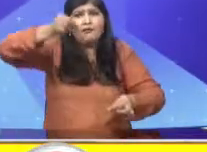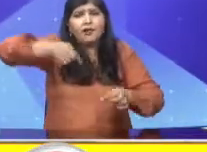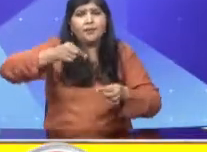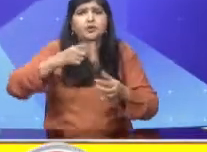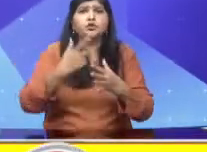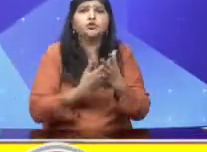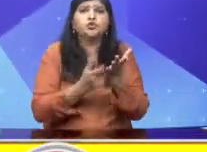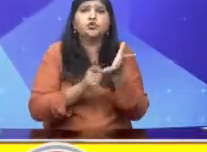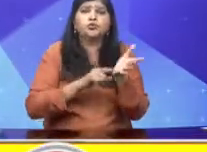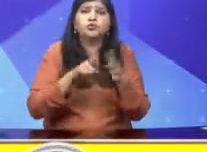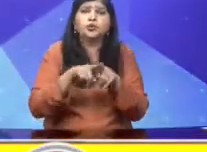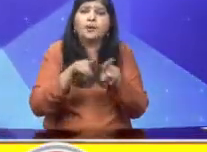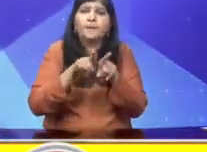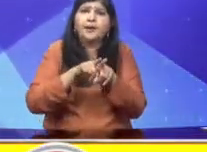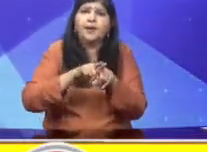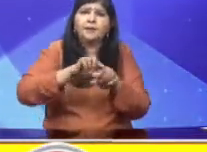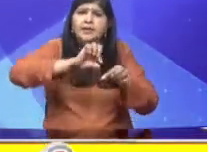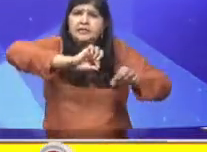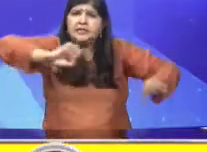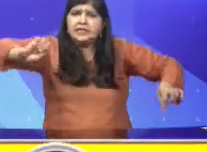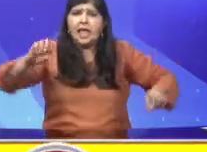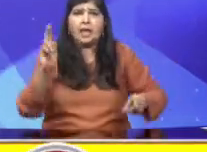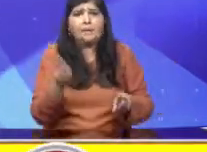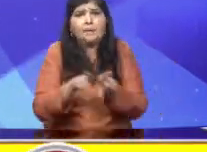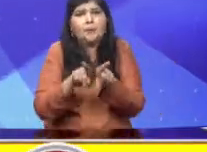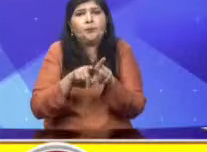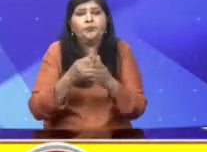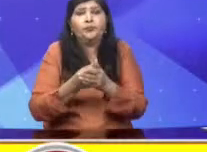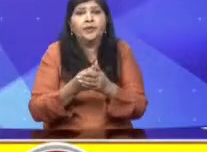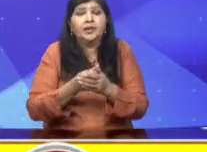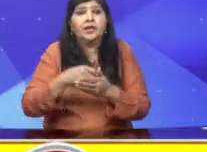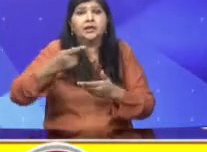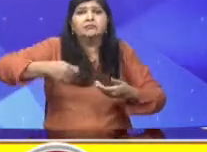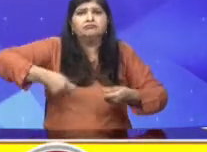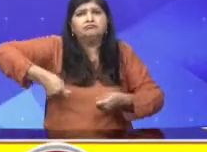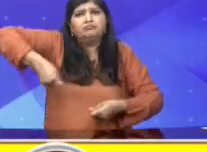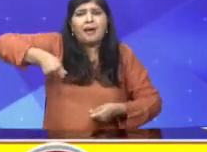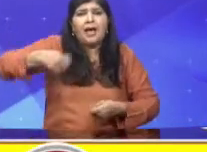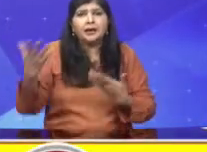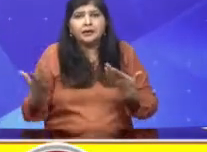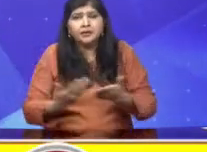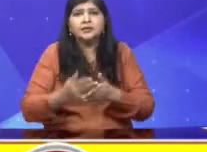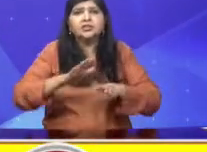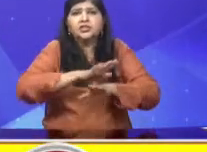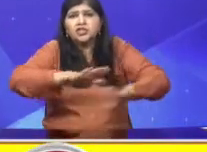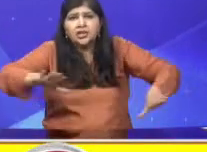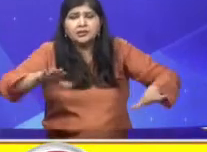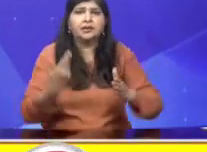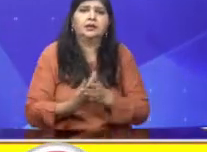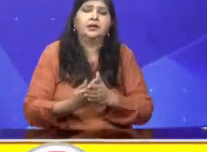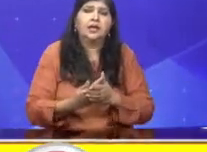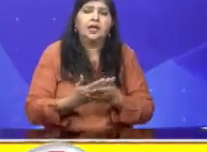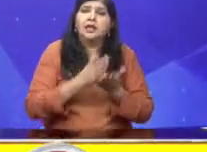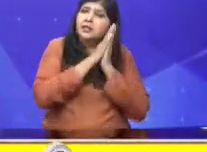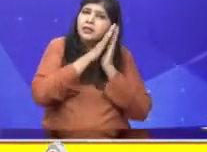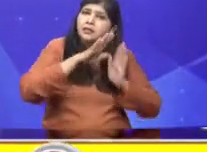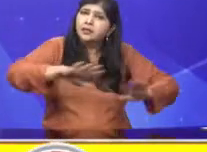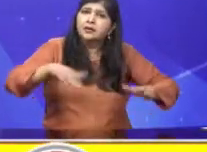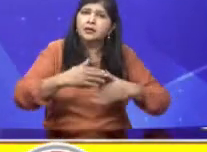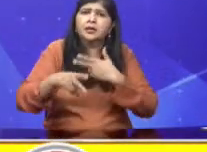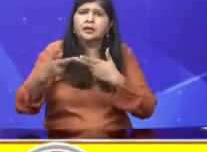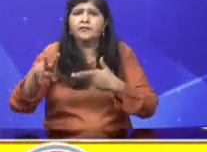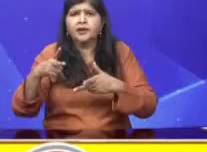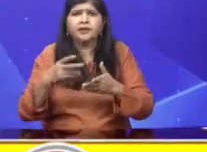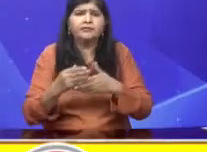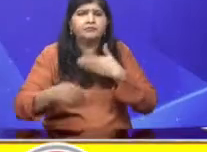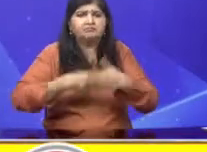जूट या सन की तरह होता है। इस फाइबर से हैंडबेग, चटाई, दरी कितनी